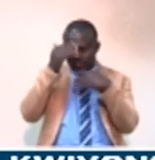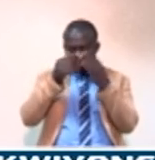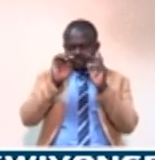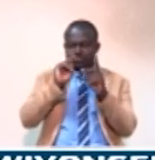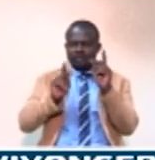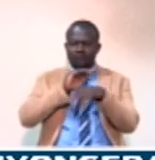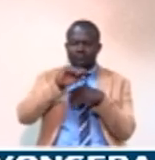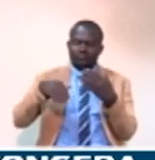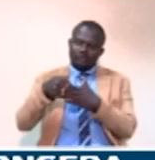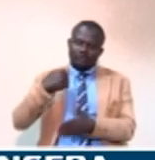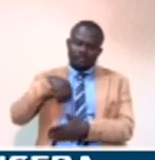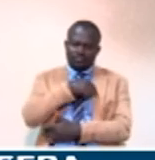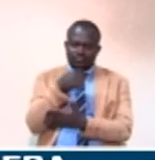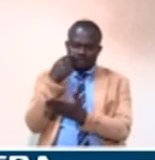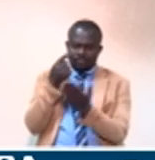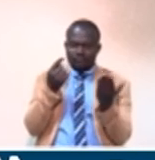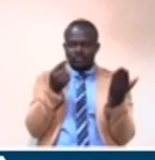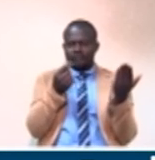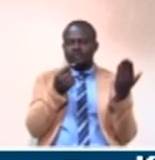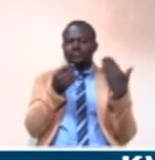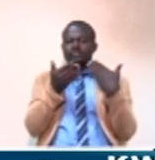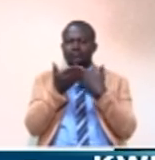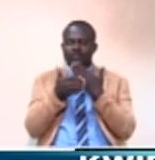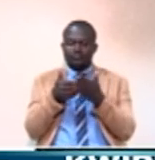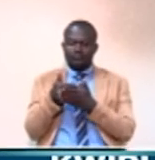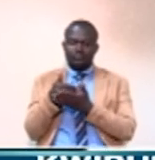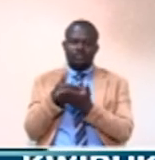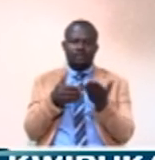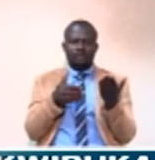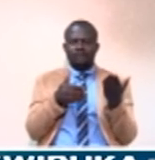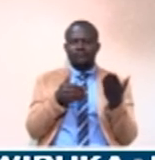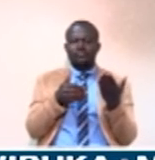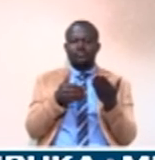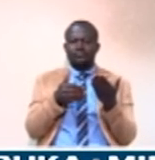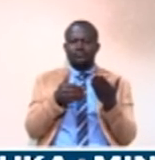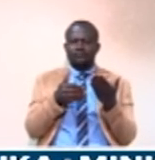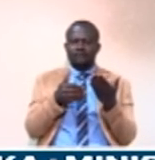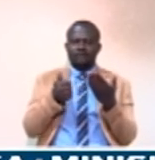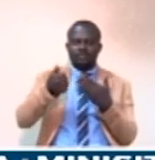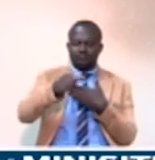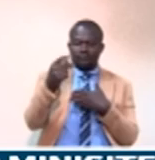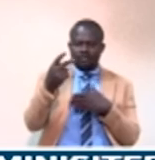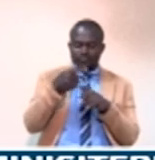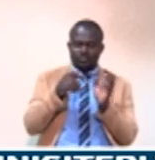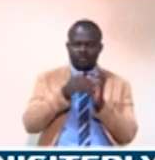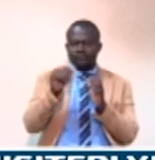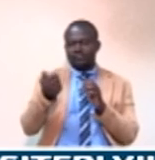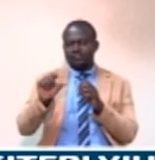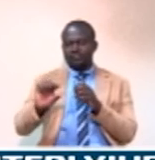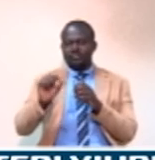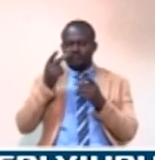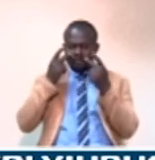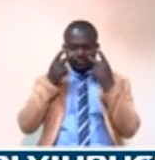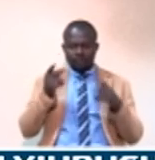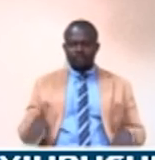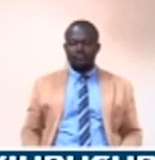kuba yajya muri icyo cyiciro cyo kuzahara. Nubwo ibyiciro bisa nkaho bizahara ari ibyo ngibyo bibiri, ariko n'abato turacyababona.